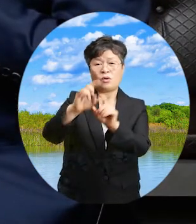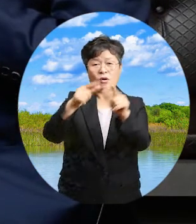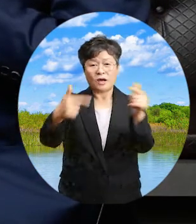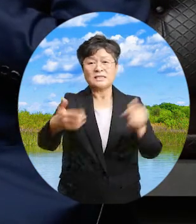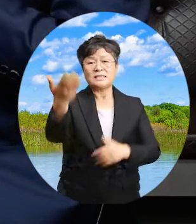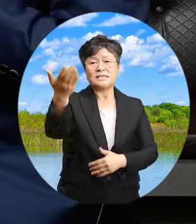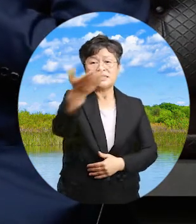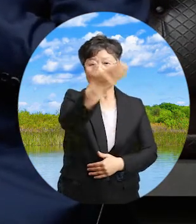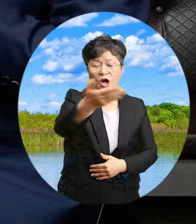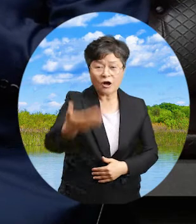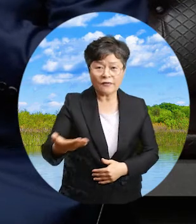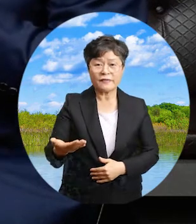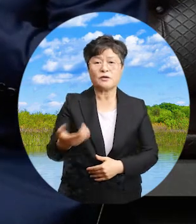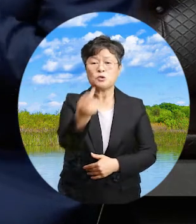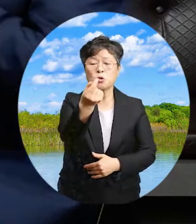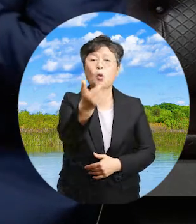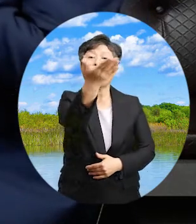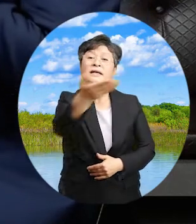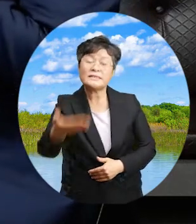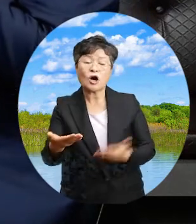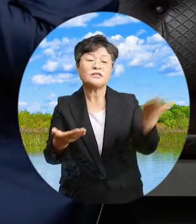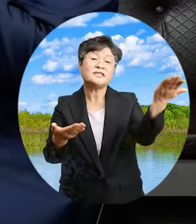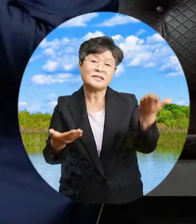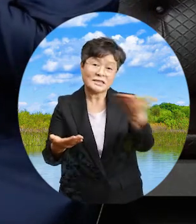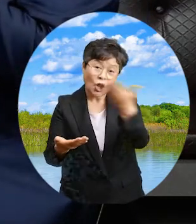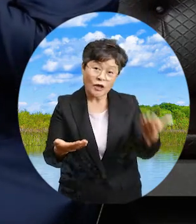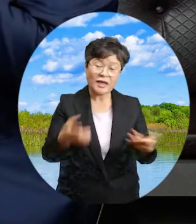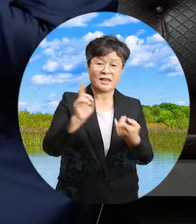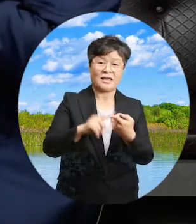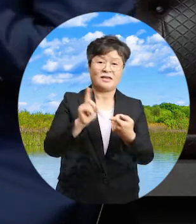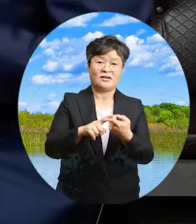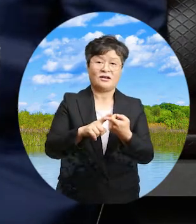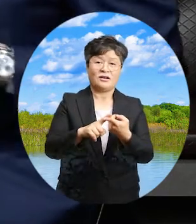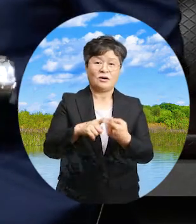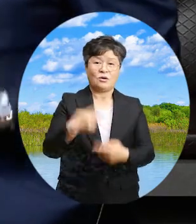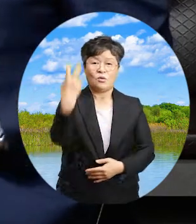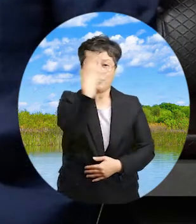이제 원천천에 대한 이제 향후 방향에 대해서 조금 알려주실 수 있으실까요? 예.